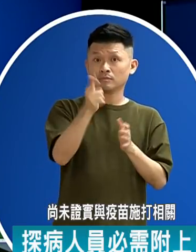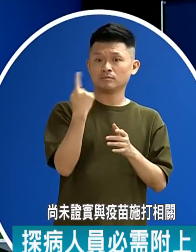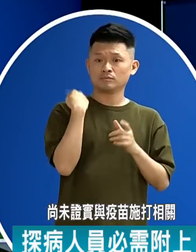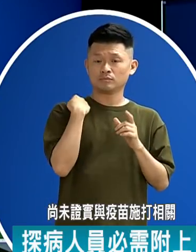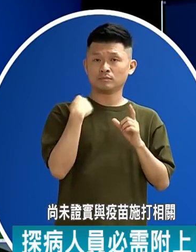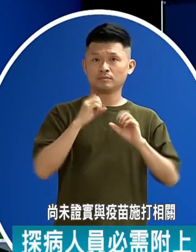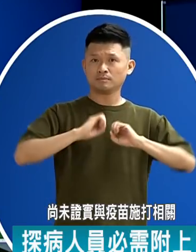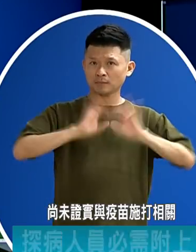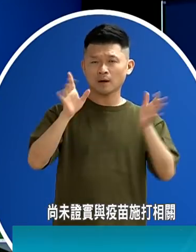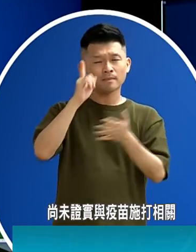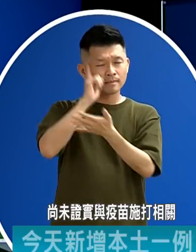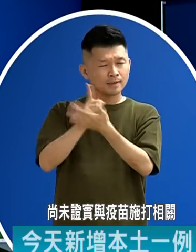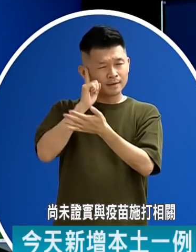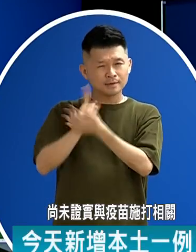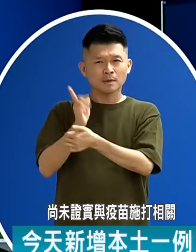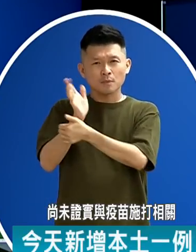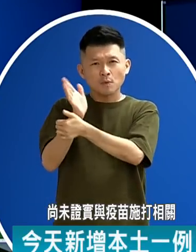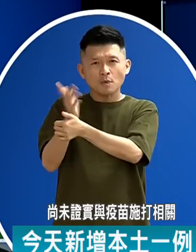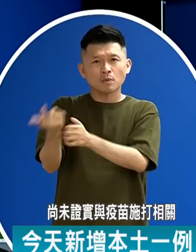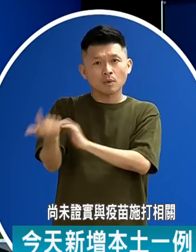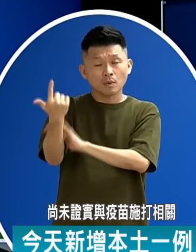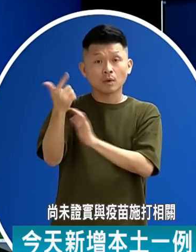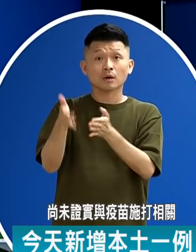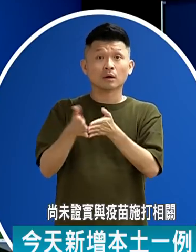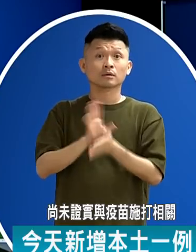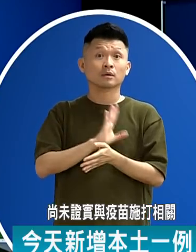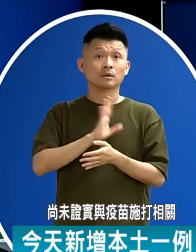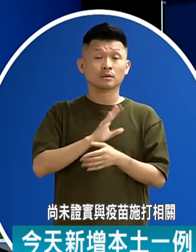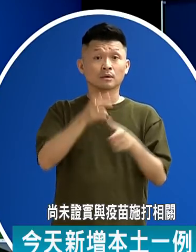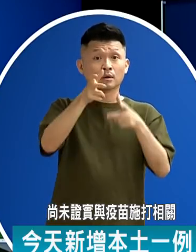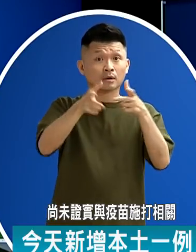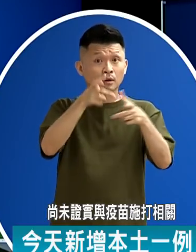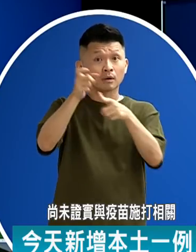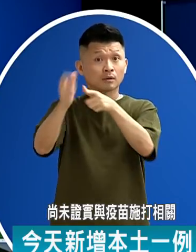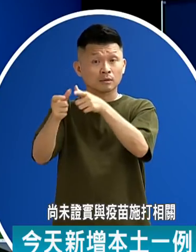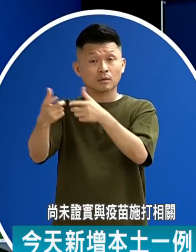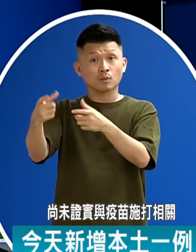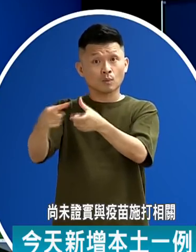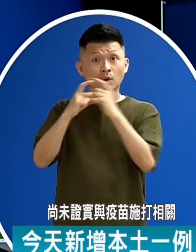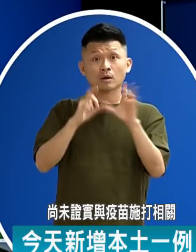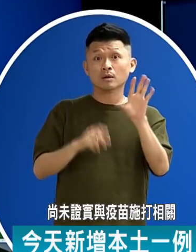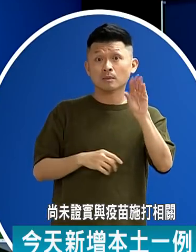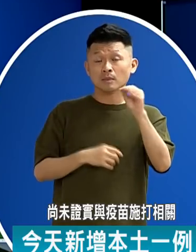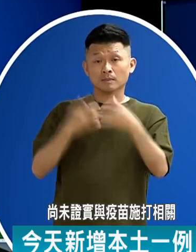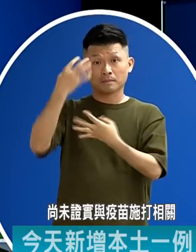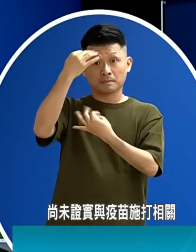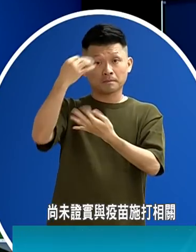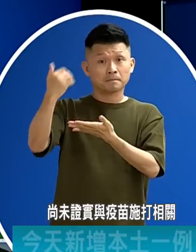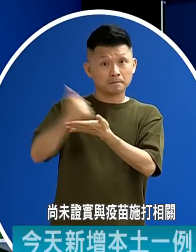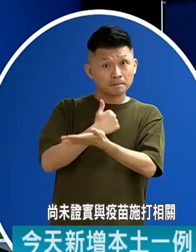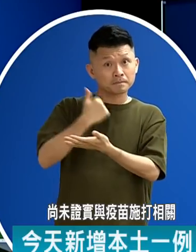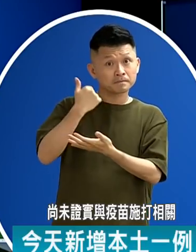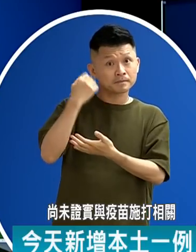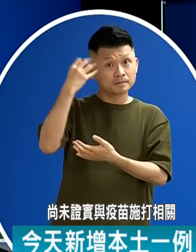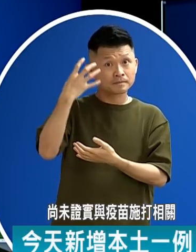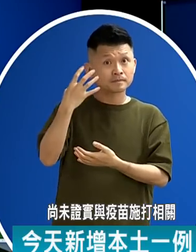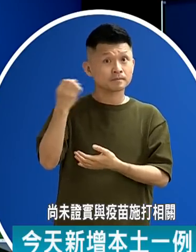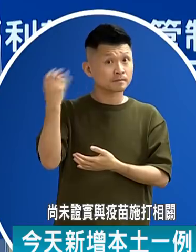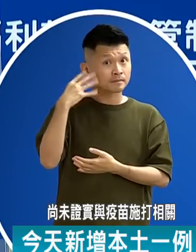说催货是天天都在催，想要问一下那各厂商有回应吗？外购疫苗抵台的时程有没有最新的进度？谢